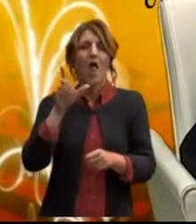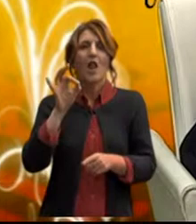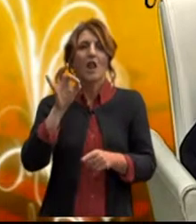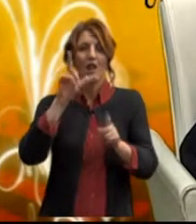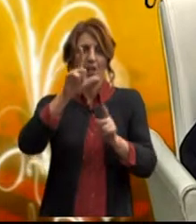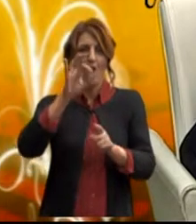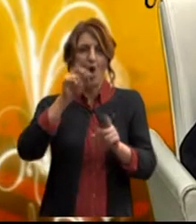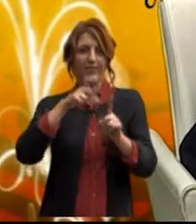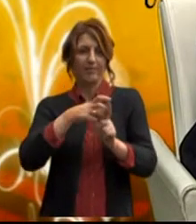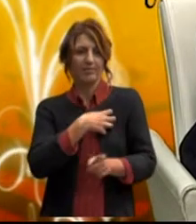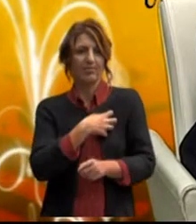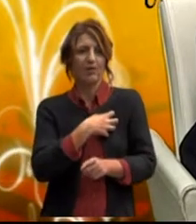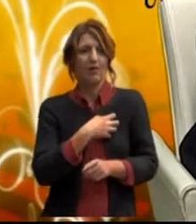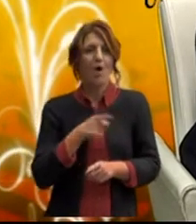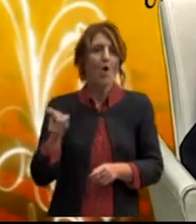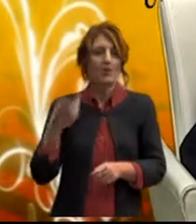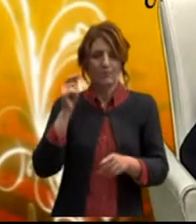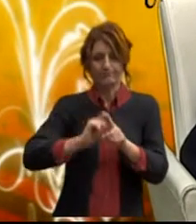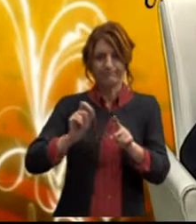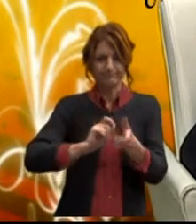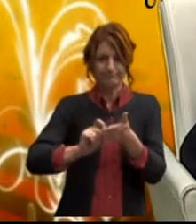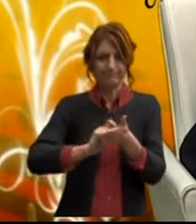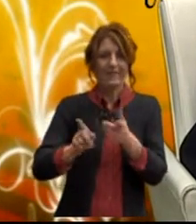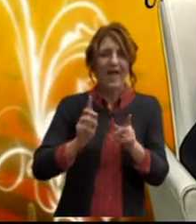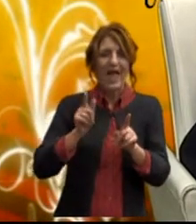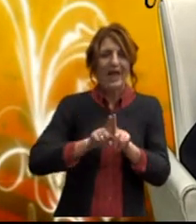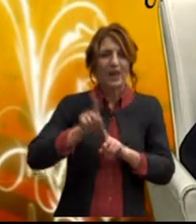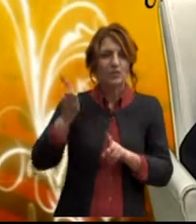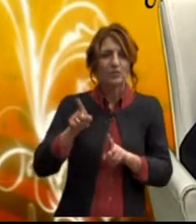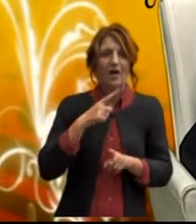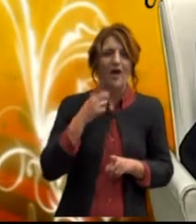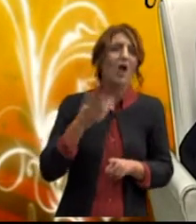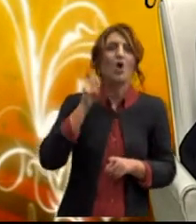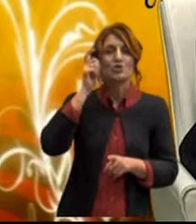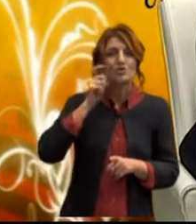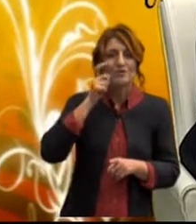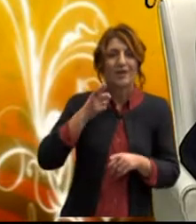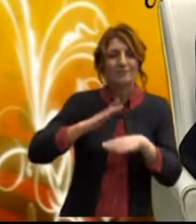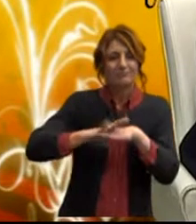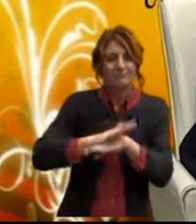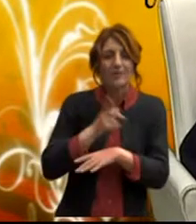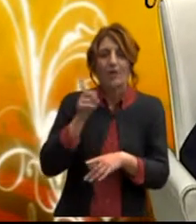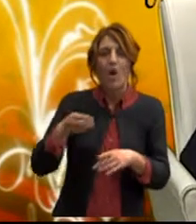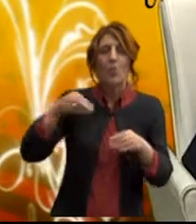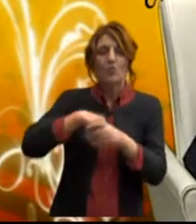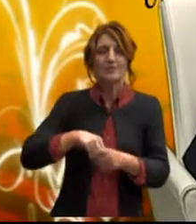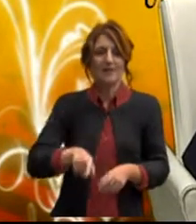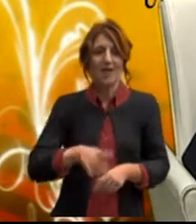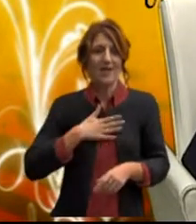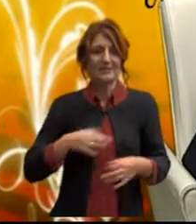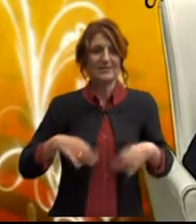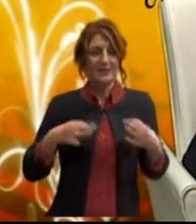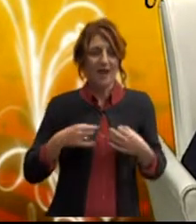je objavio rezultate i kako socijalni čimbenici utječu na zdravlje, i našao je